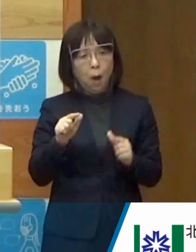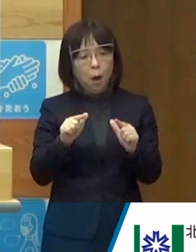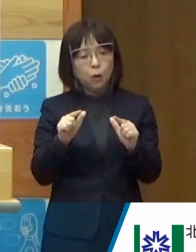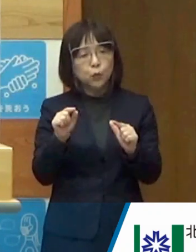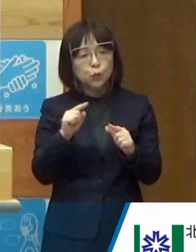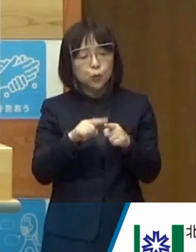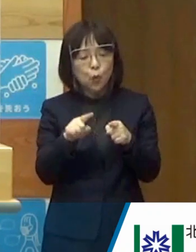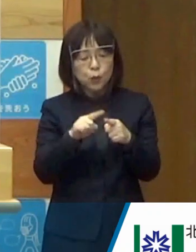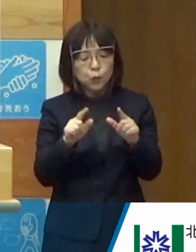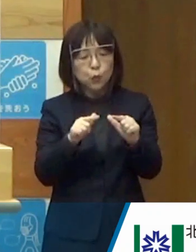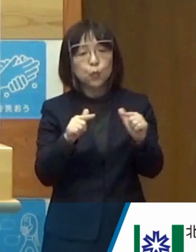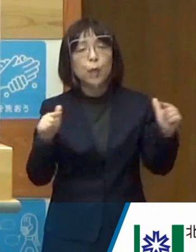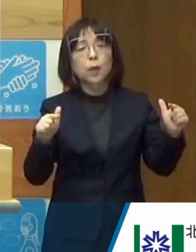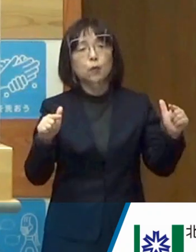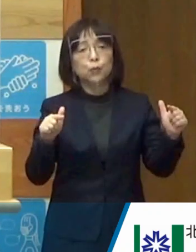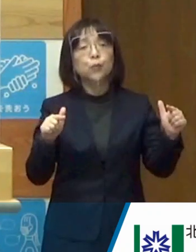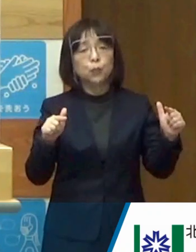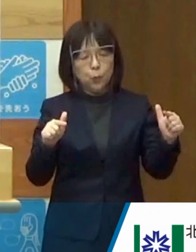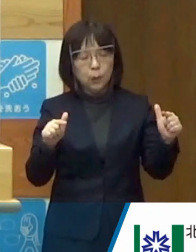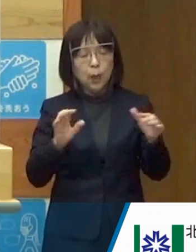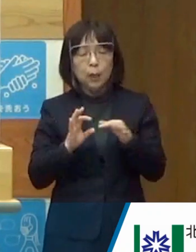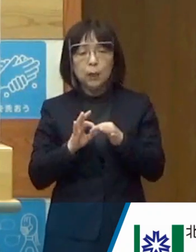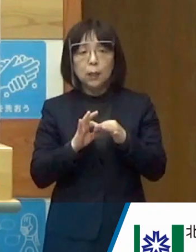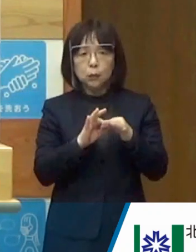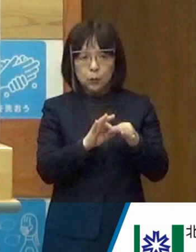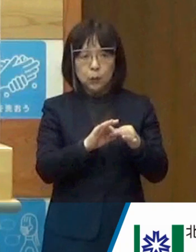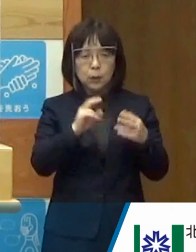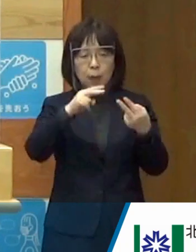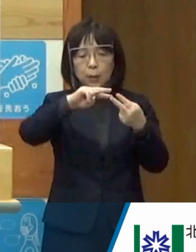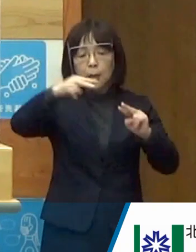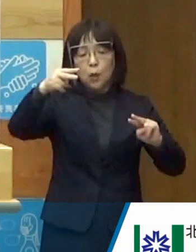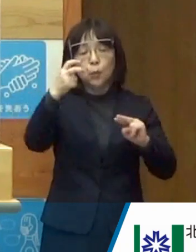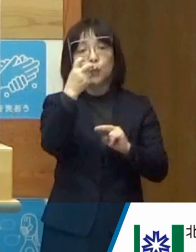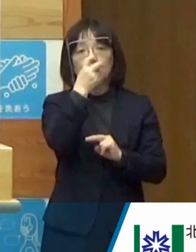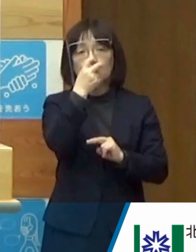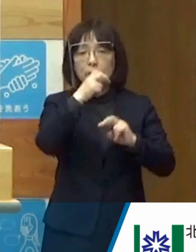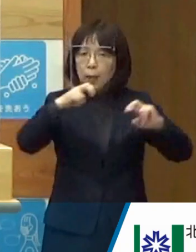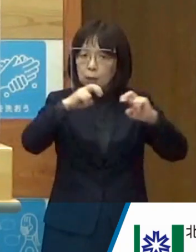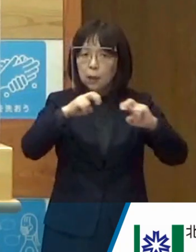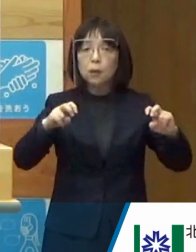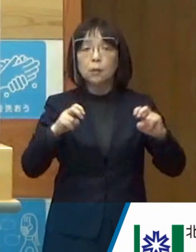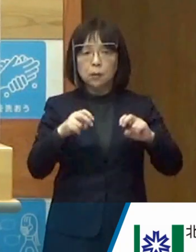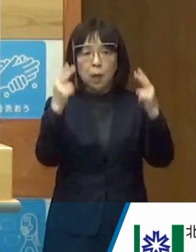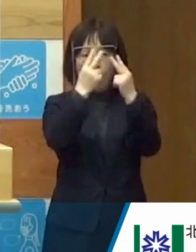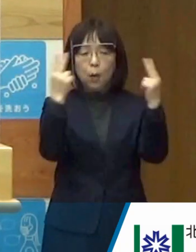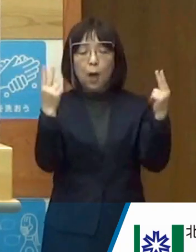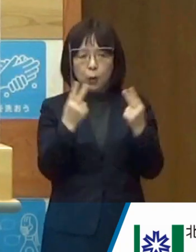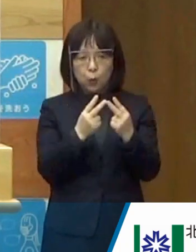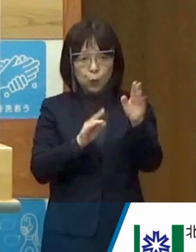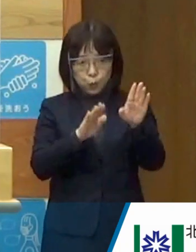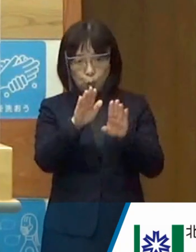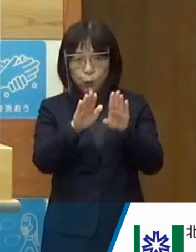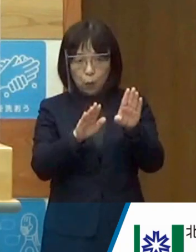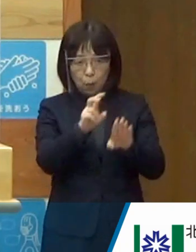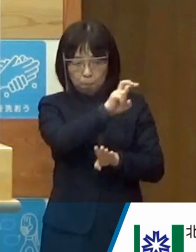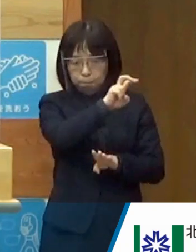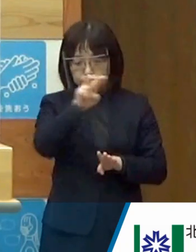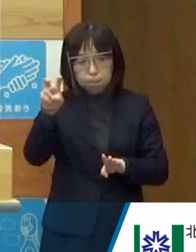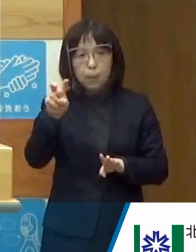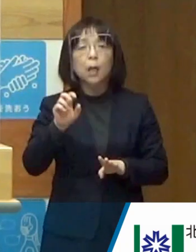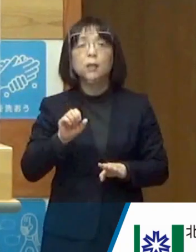をしていますことから、まあ、引き続きゲノム解析によりまして、道内における動向を監視をしていき